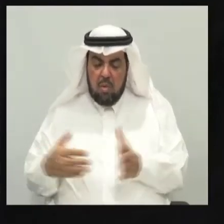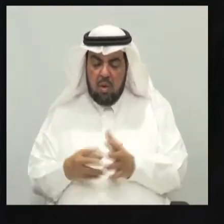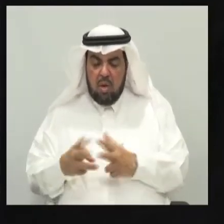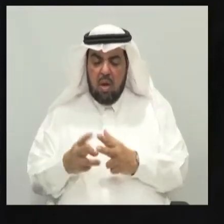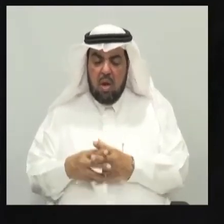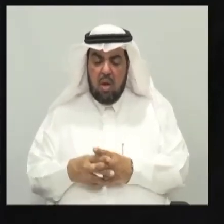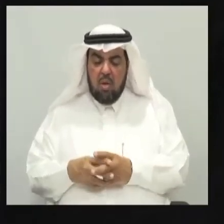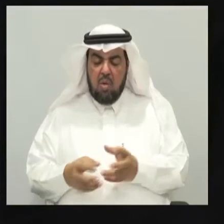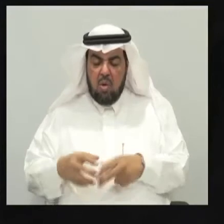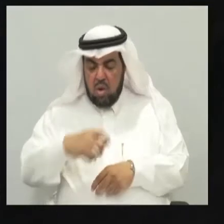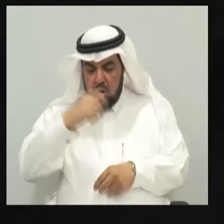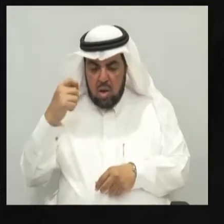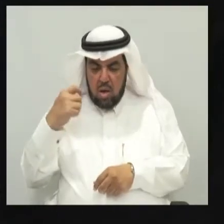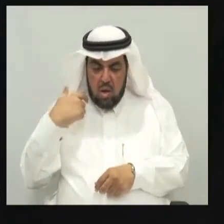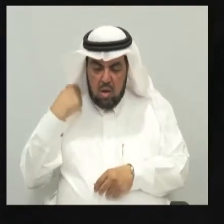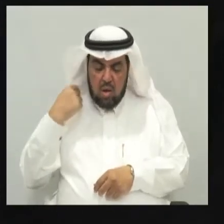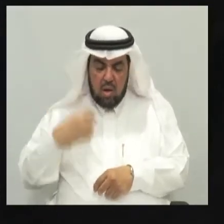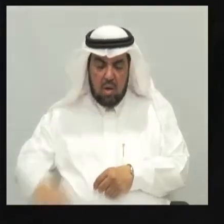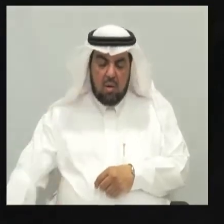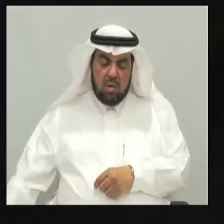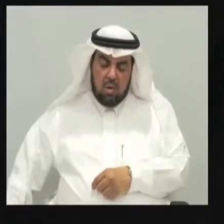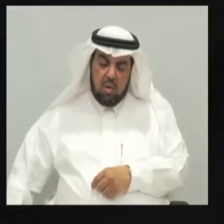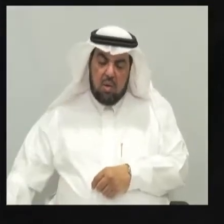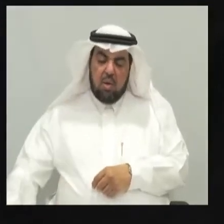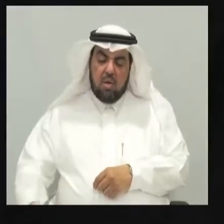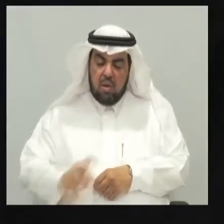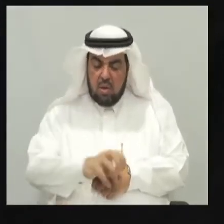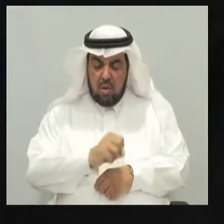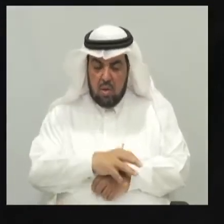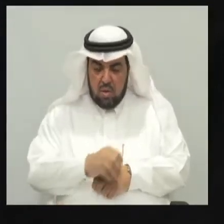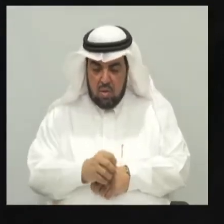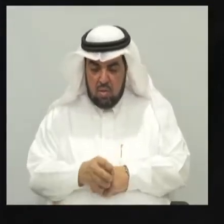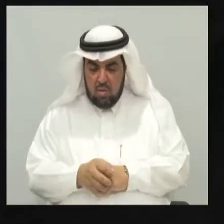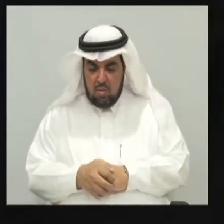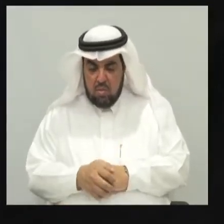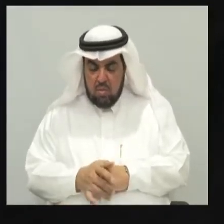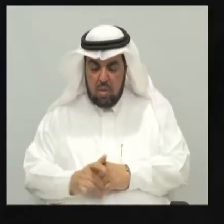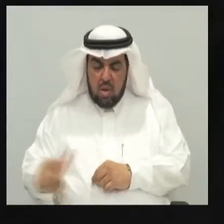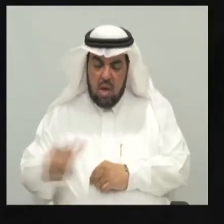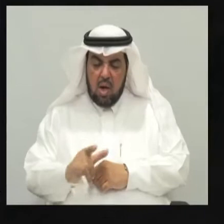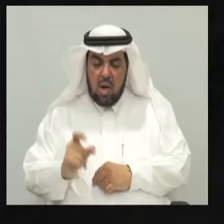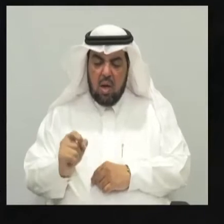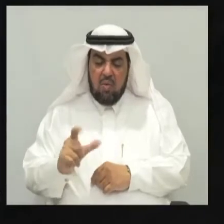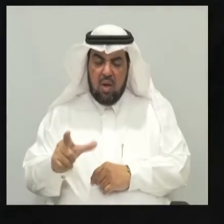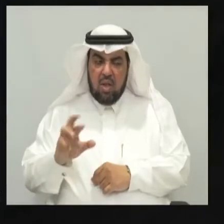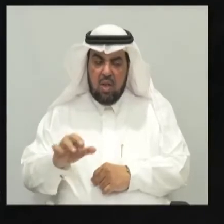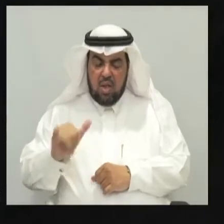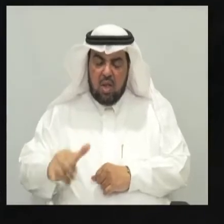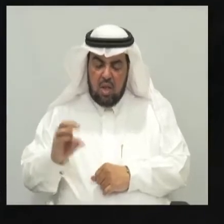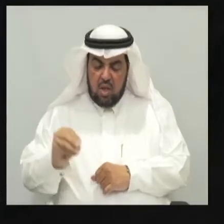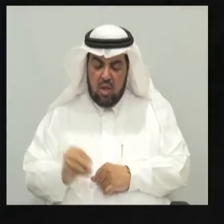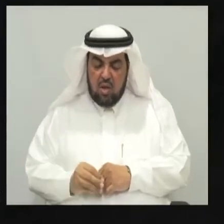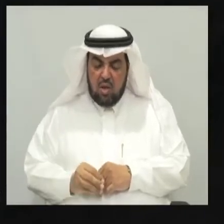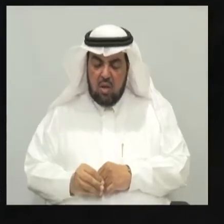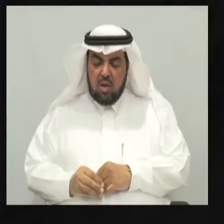الكهرباء والحرارة؟ فكر قليلا فيها. هل هذه العناصر اللا فلزية، هذه اللا